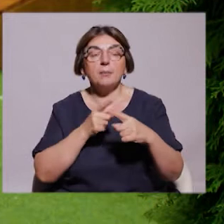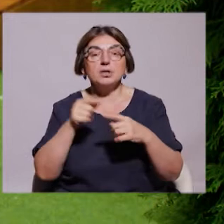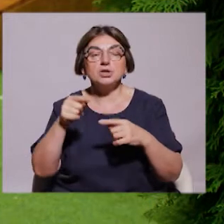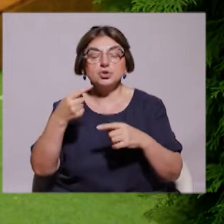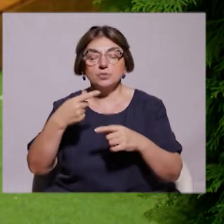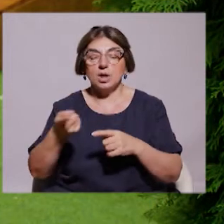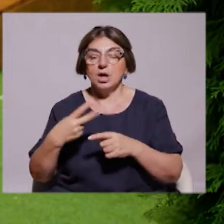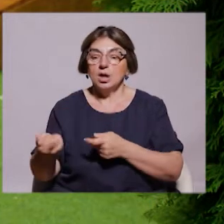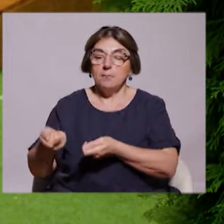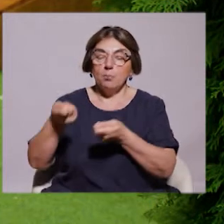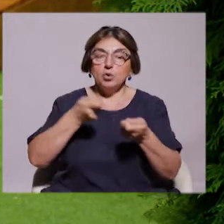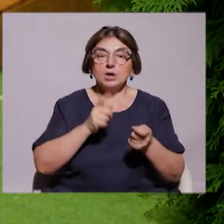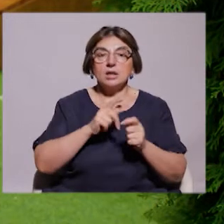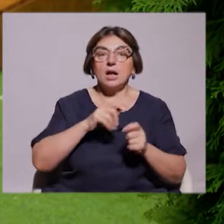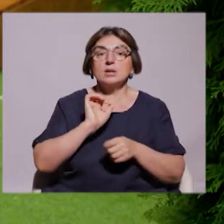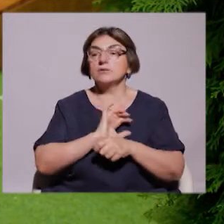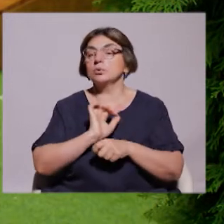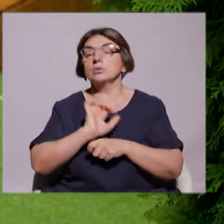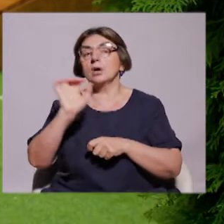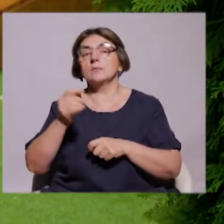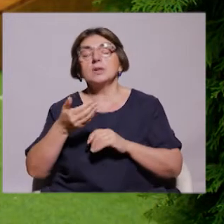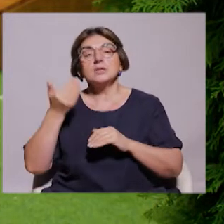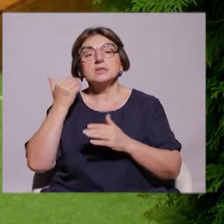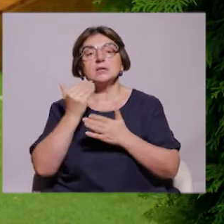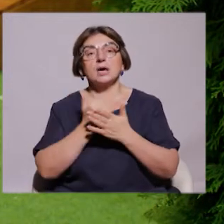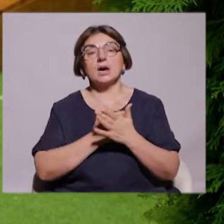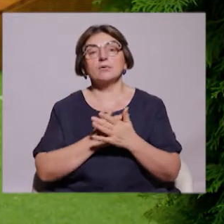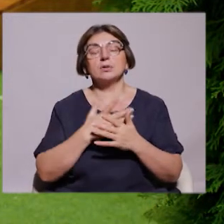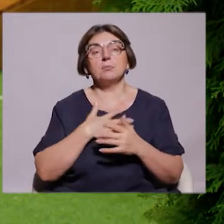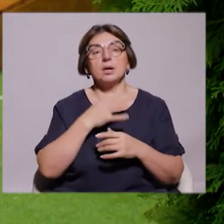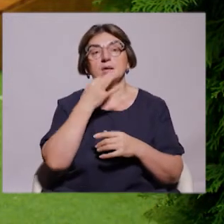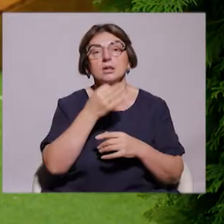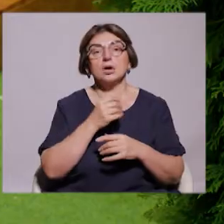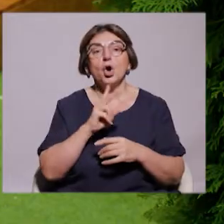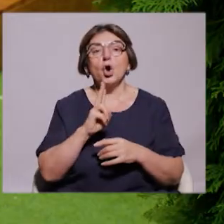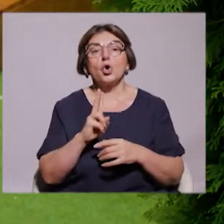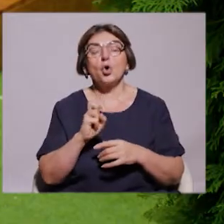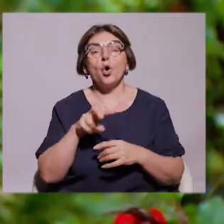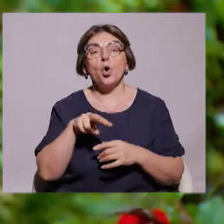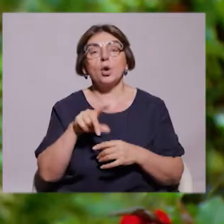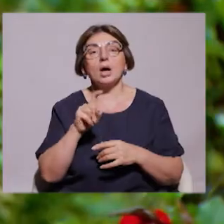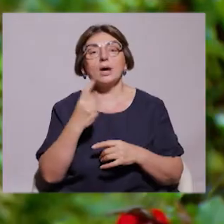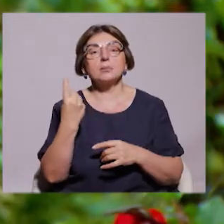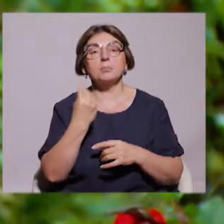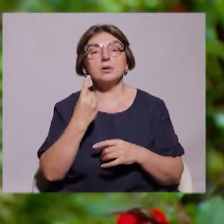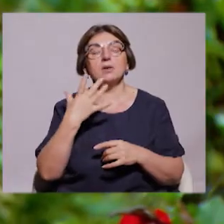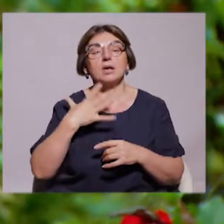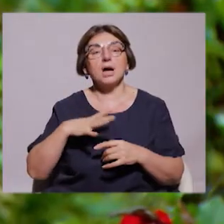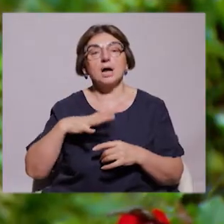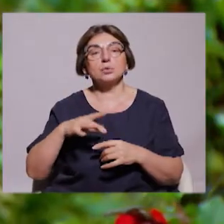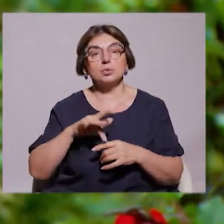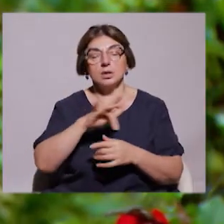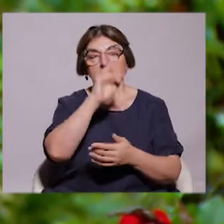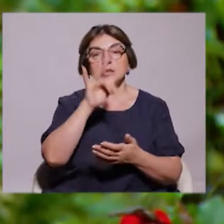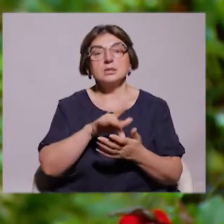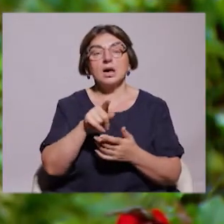გაკვეთილებიდან, მე ვახსენე კოლხა თქვენთან. ეს იყო პირველი ქართული სახელმწიფოები, დიაოხი და კოლხაზე როდესაც ჰქონდა საუბარი. ასევე ვახსენე თქვენთან, რომ ძველი